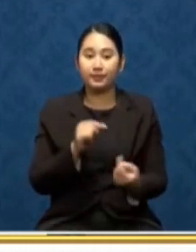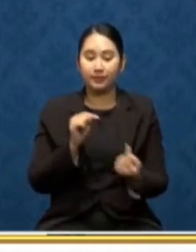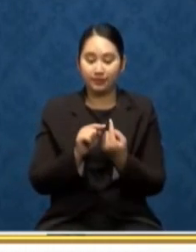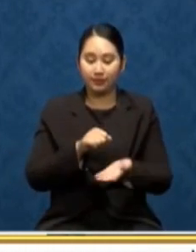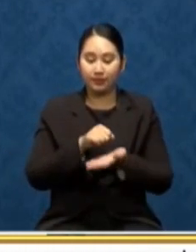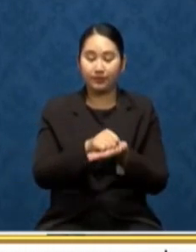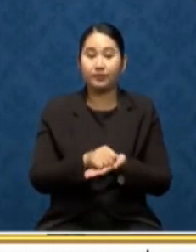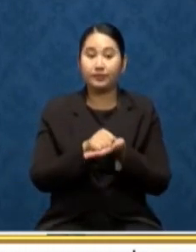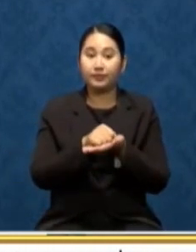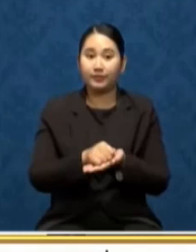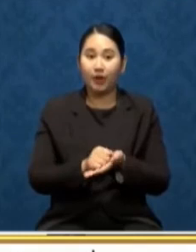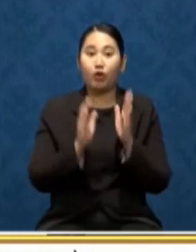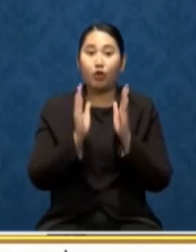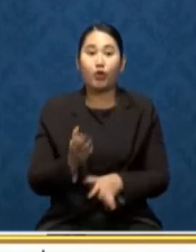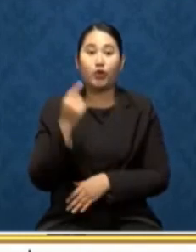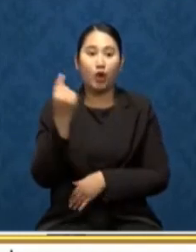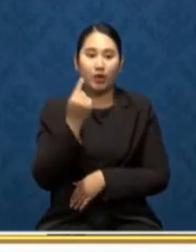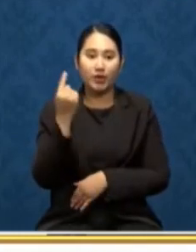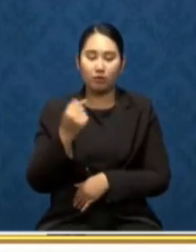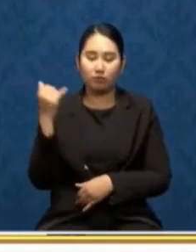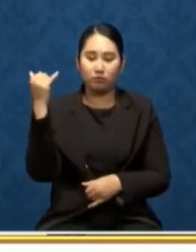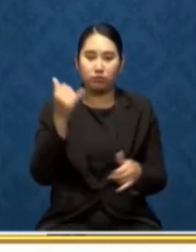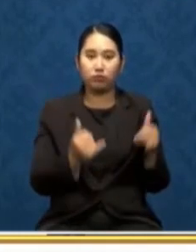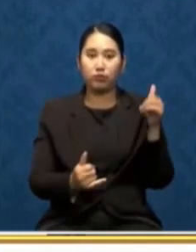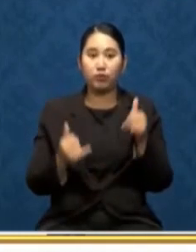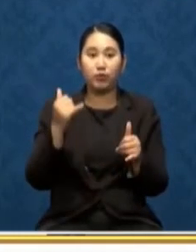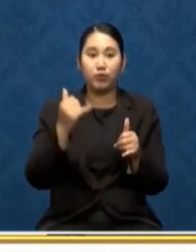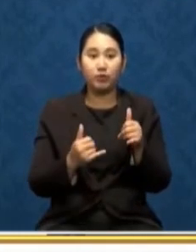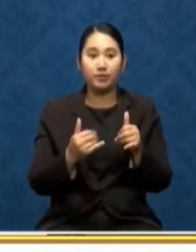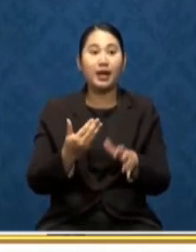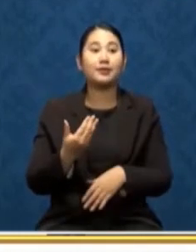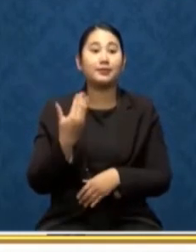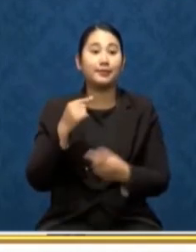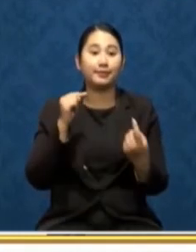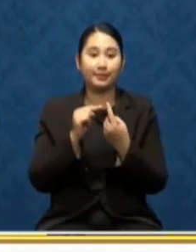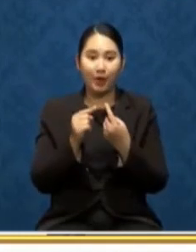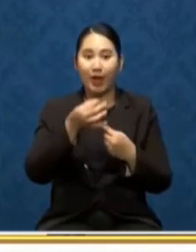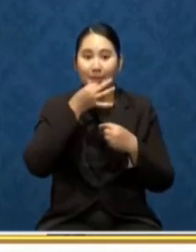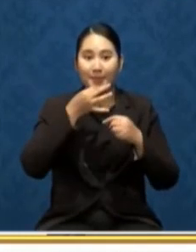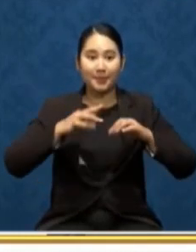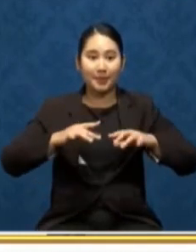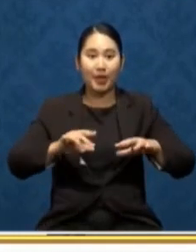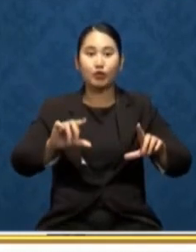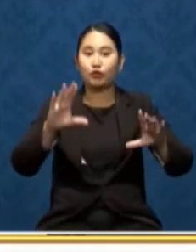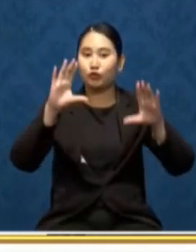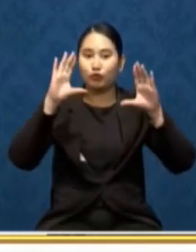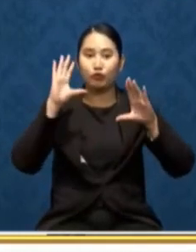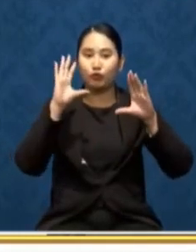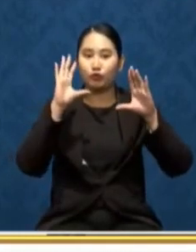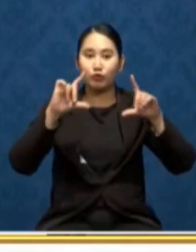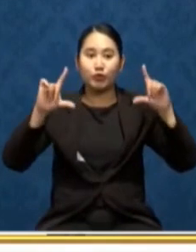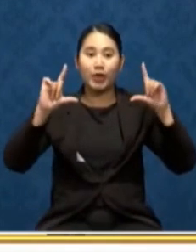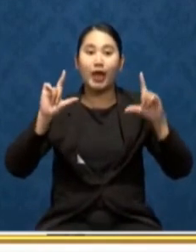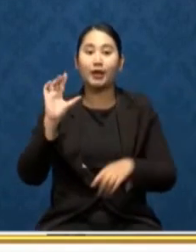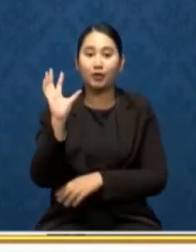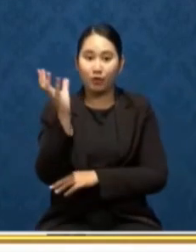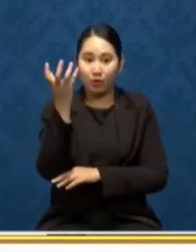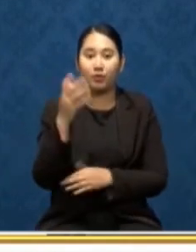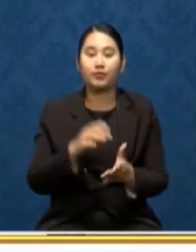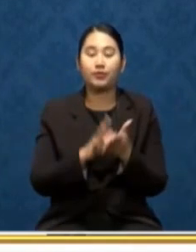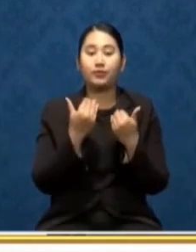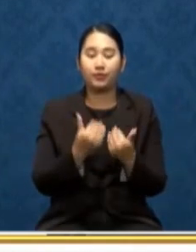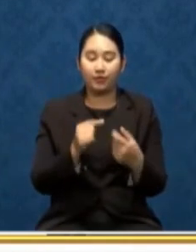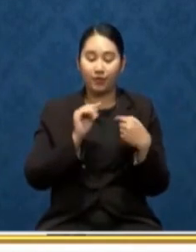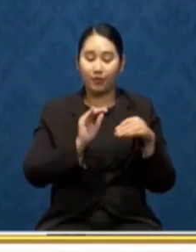นักท่องเที่ยวจากทั่วทุกสารทิศหลังจากถูกจัดอันดับให้เป็นชายหาดที่ดีที่สุดในโลกดิฉันจึงขอฝาก